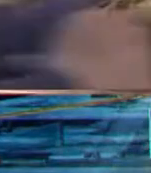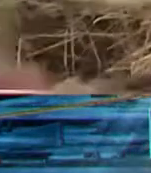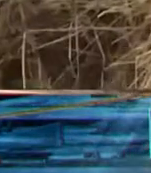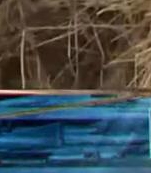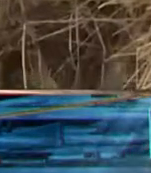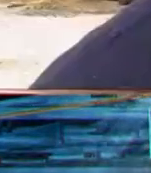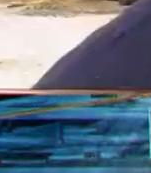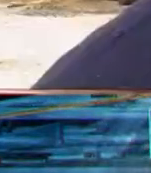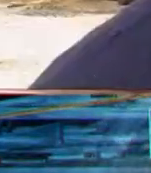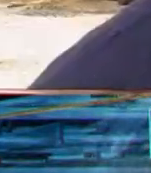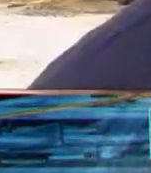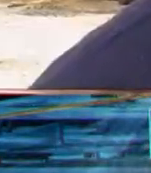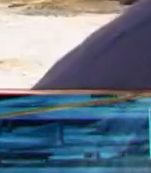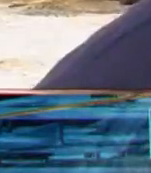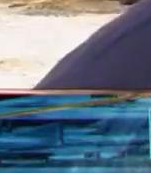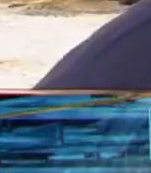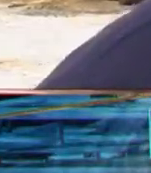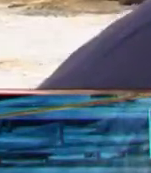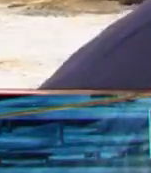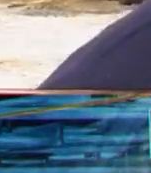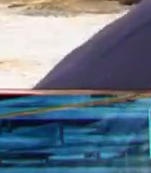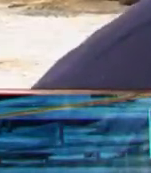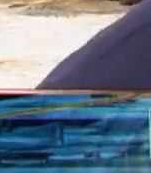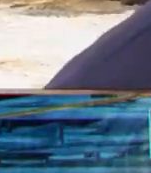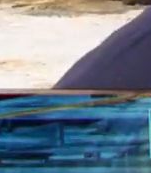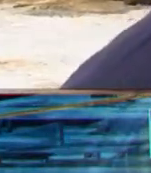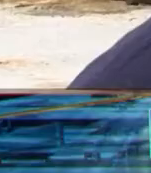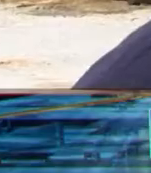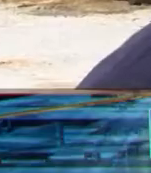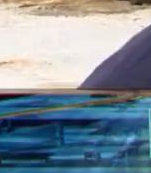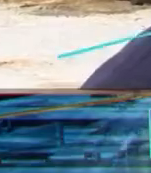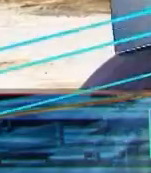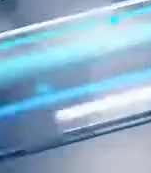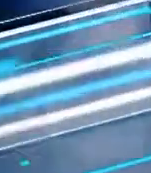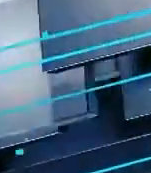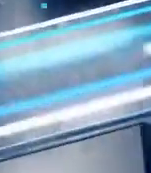жеткілікті. Шөп деген мол, мына маяларды әлі тескен жоқпыз.